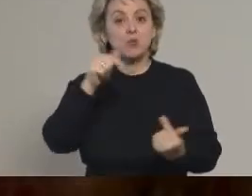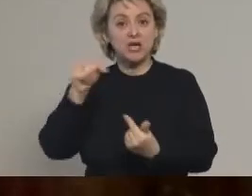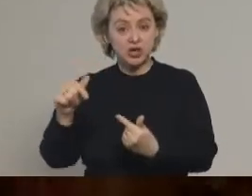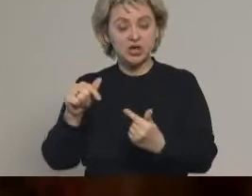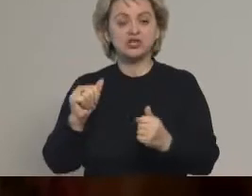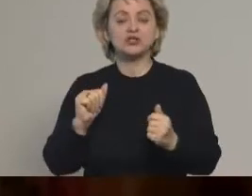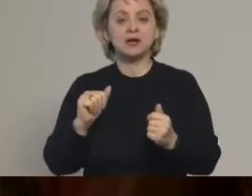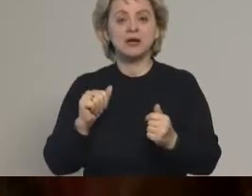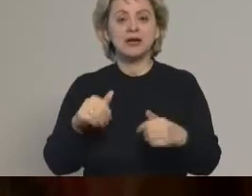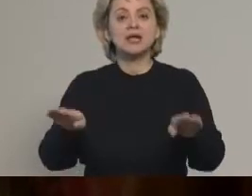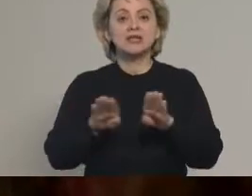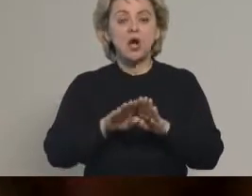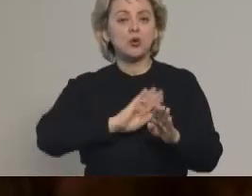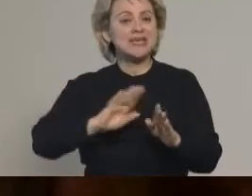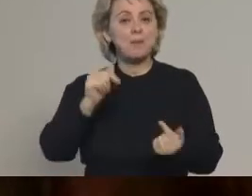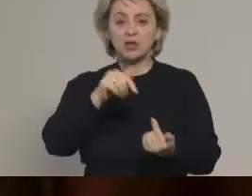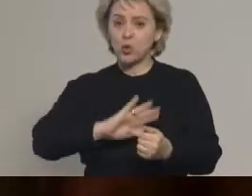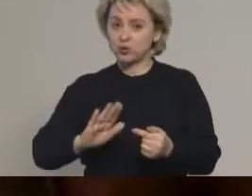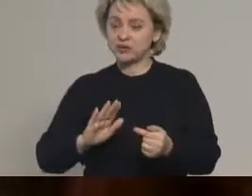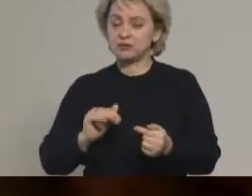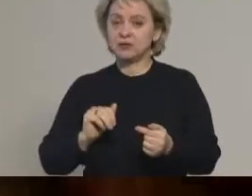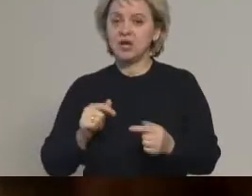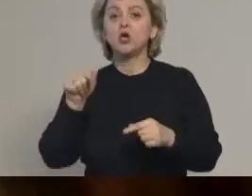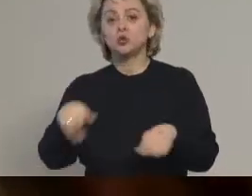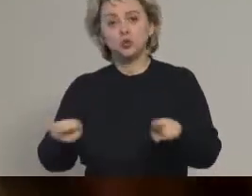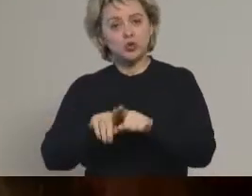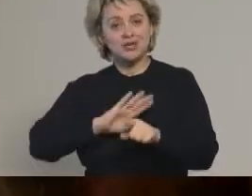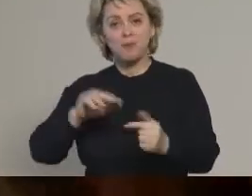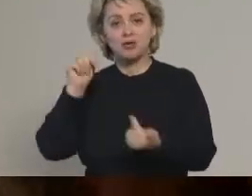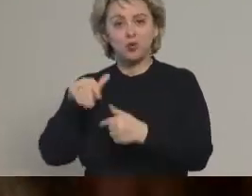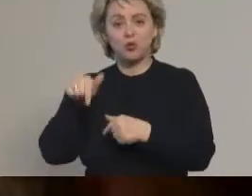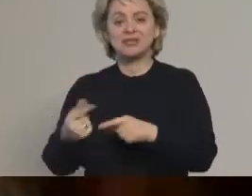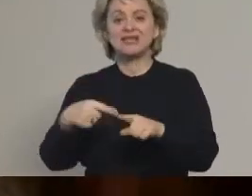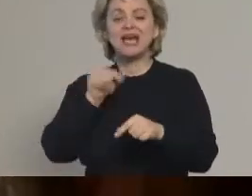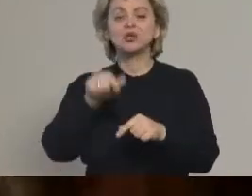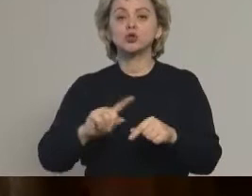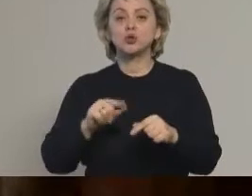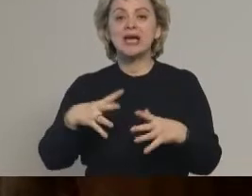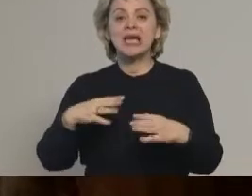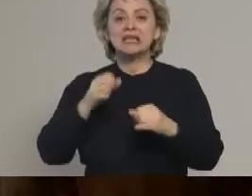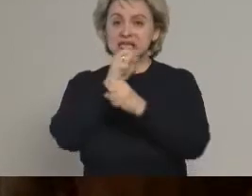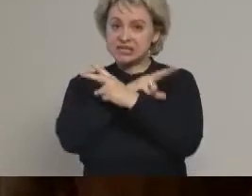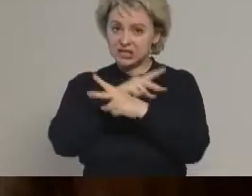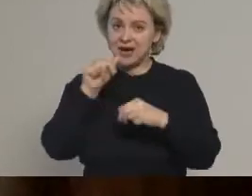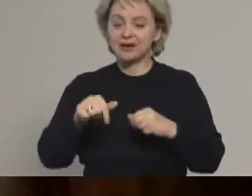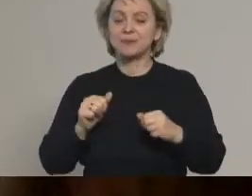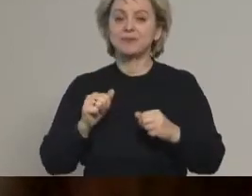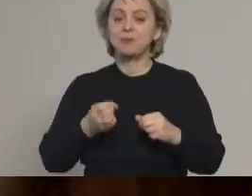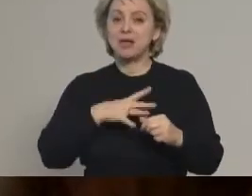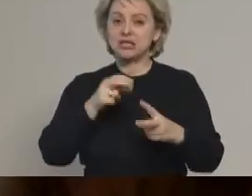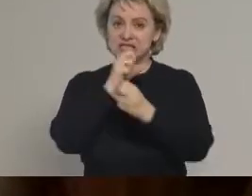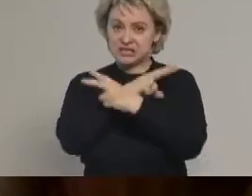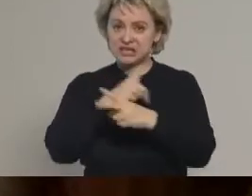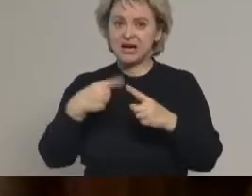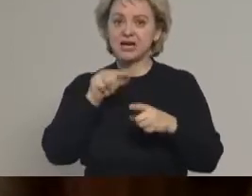подходящие. Такого нет, не подходит. Это тоже не подходит. Это тигр. Тигр, тигр. Белый тигр, да.